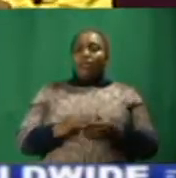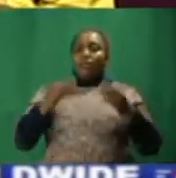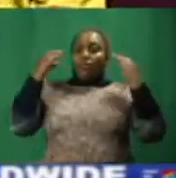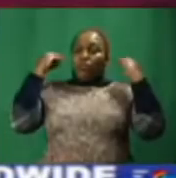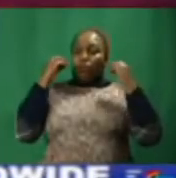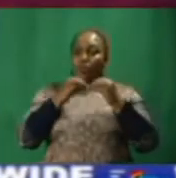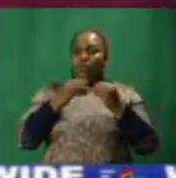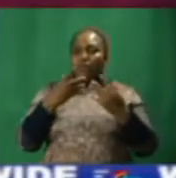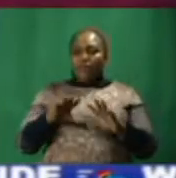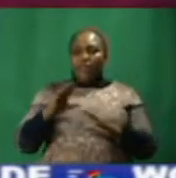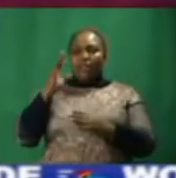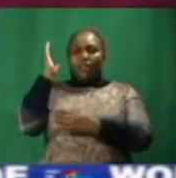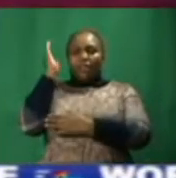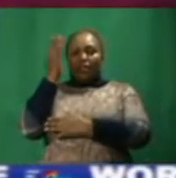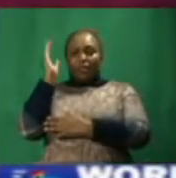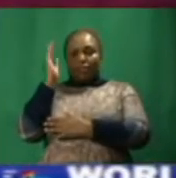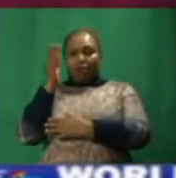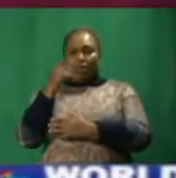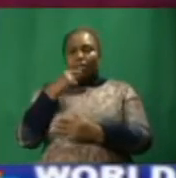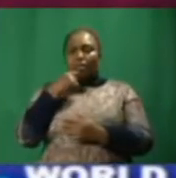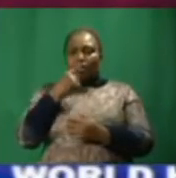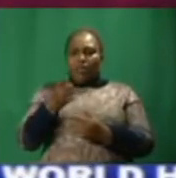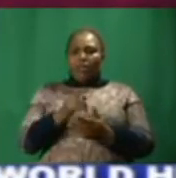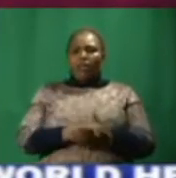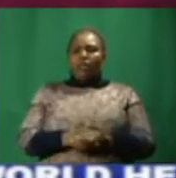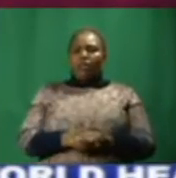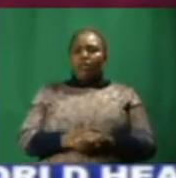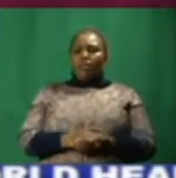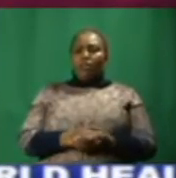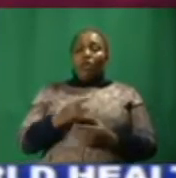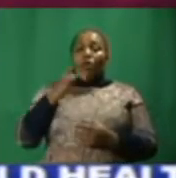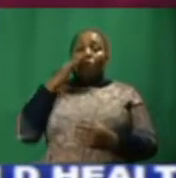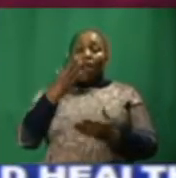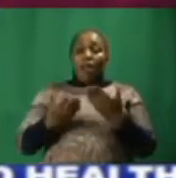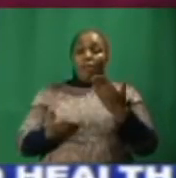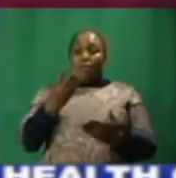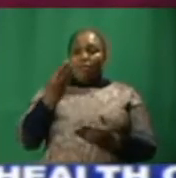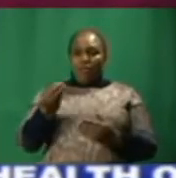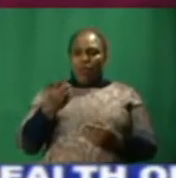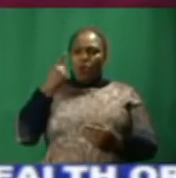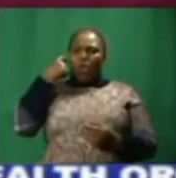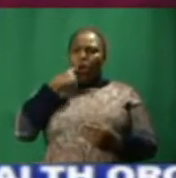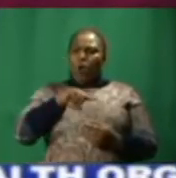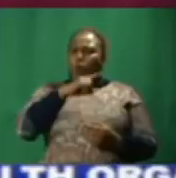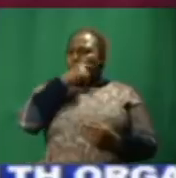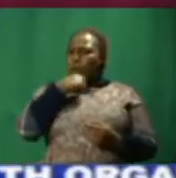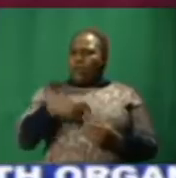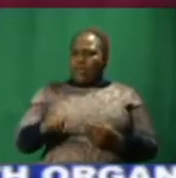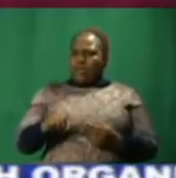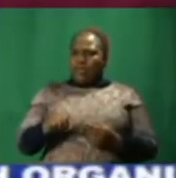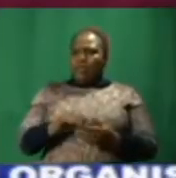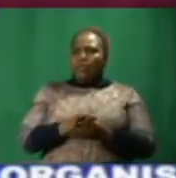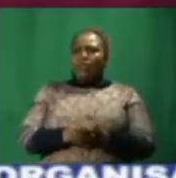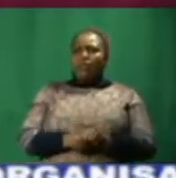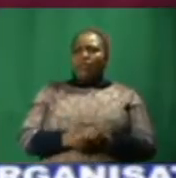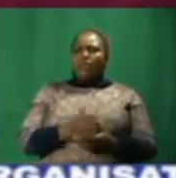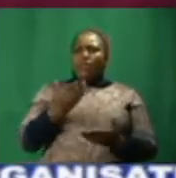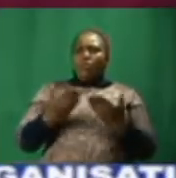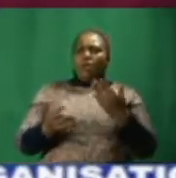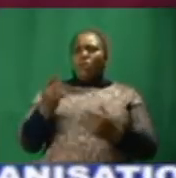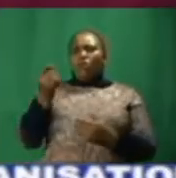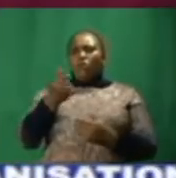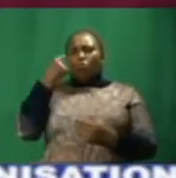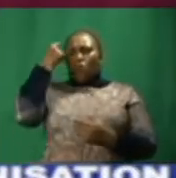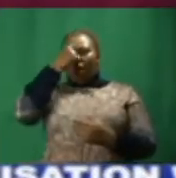kutawuvela kusonzelane ngesigaba lesile sifudane nathi umfana maybe uyashisa utogaza ukuthi umfana utawushisa lawo ma